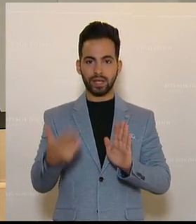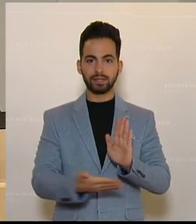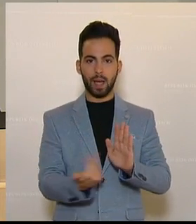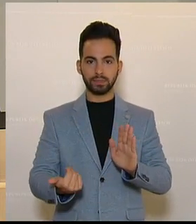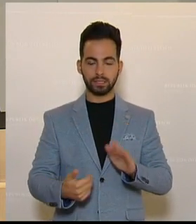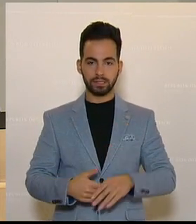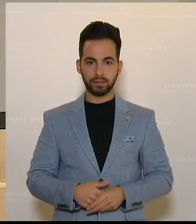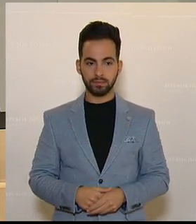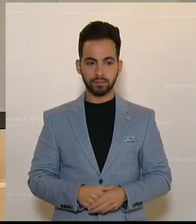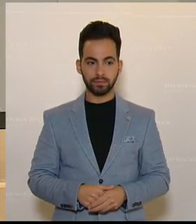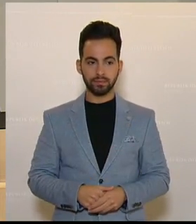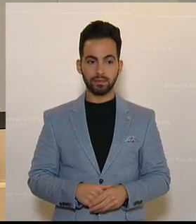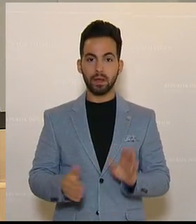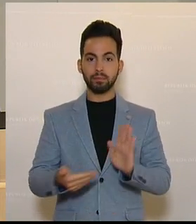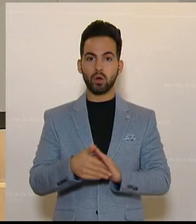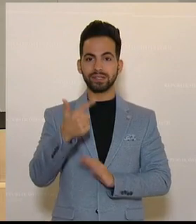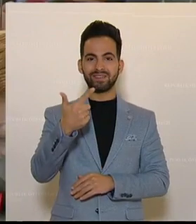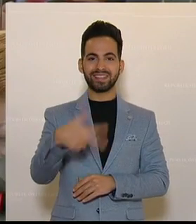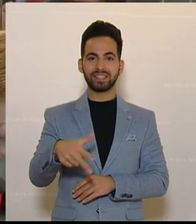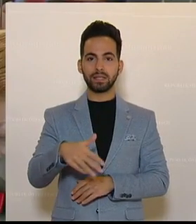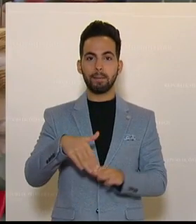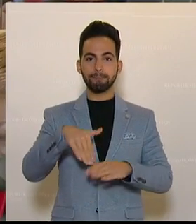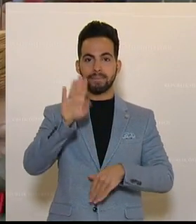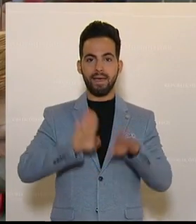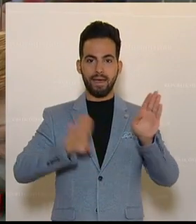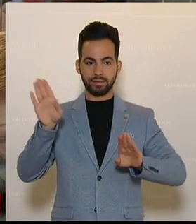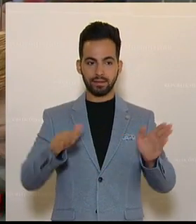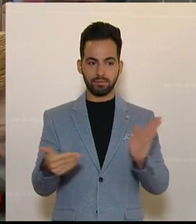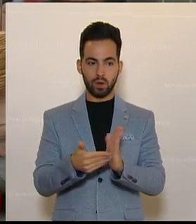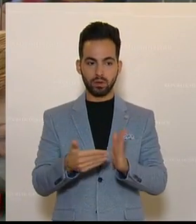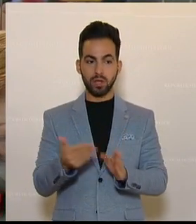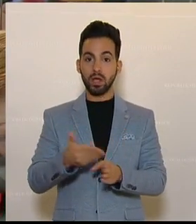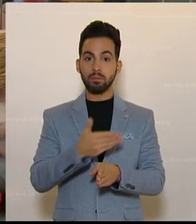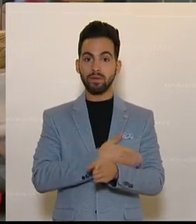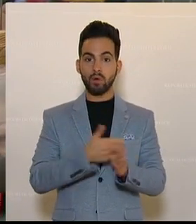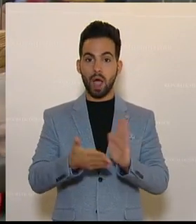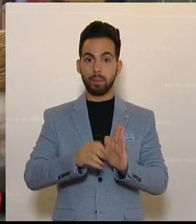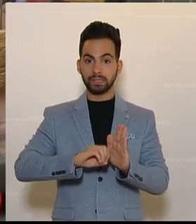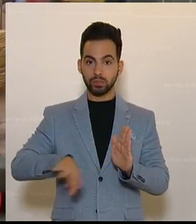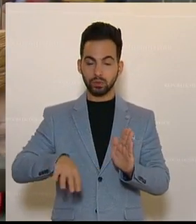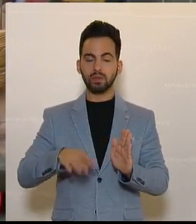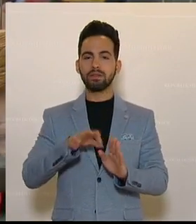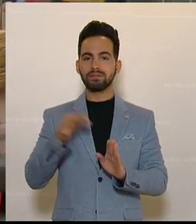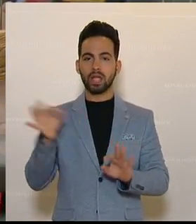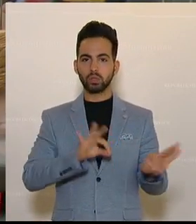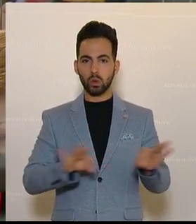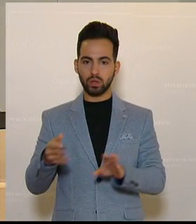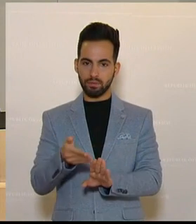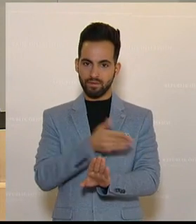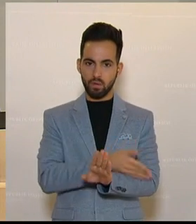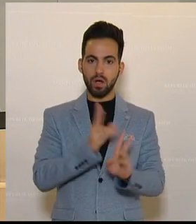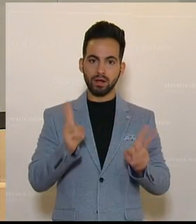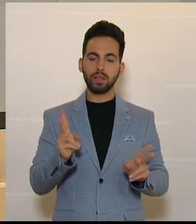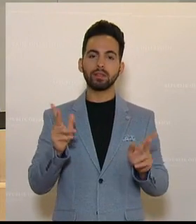30. Der braucht eine Zweidrittelmehrheit und vor Absetzung kann vor Eingang in die Tagesordnung